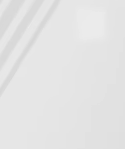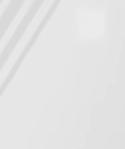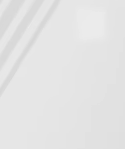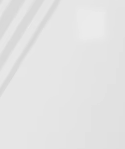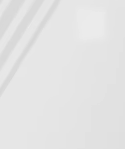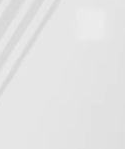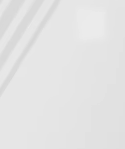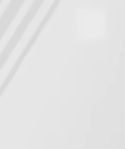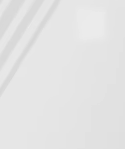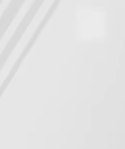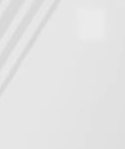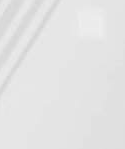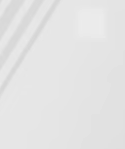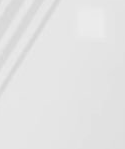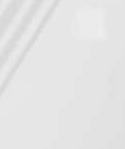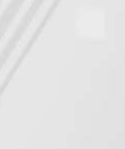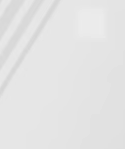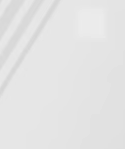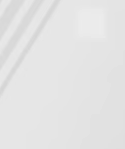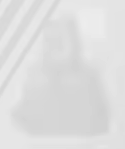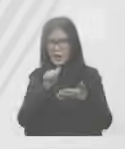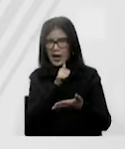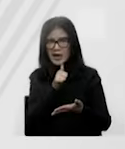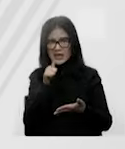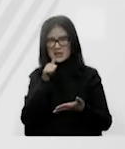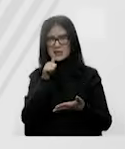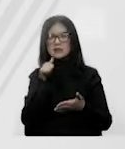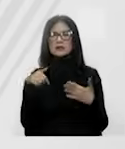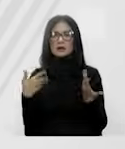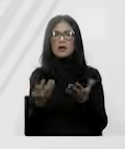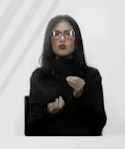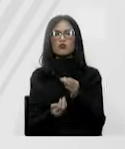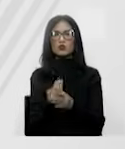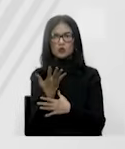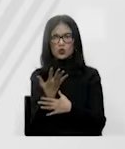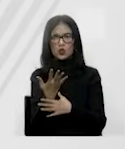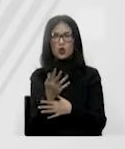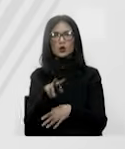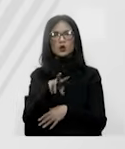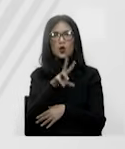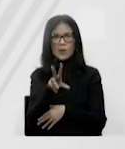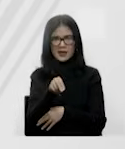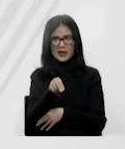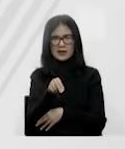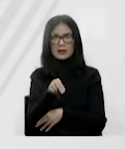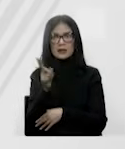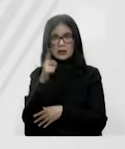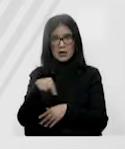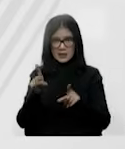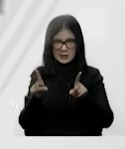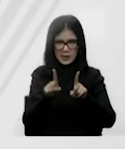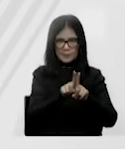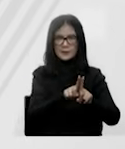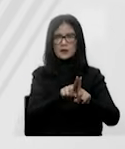secara mengejutkan nama Anies muncul di bursa pendaftaran Pilkada Jawa Barat. Kabarnya dipasangkan dengan Ketua DPD Jabar,